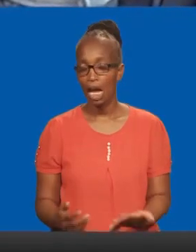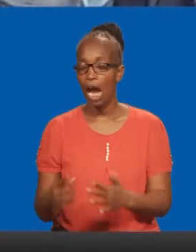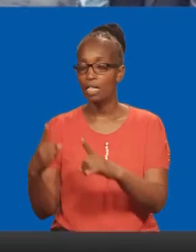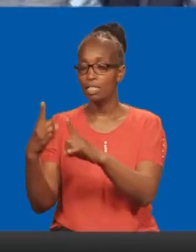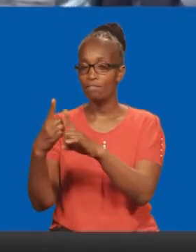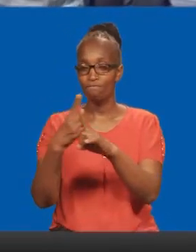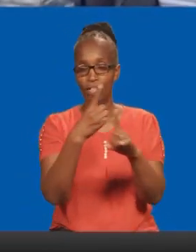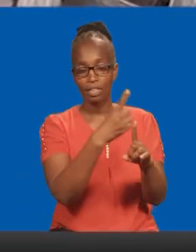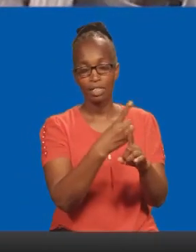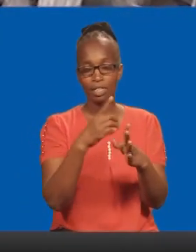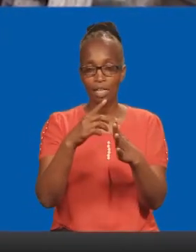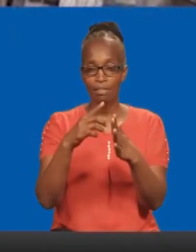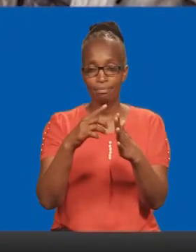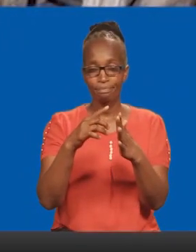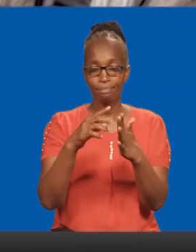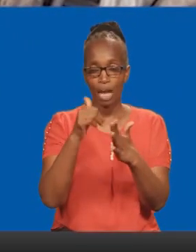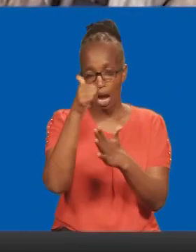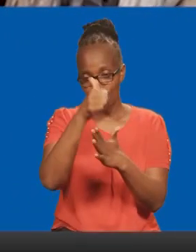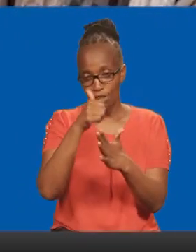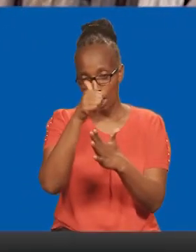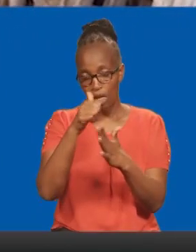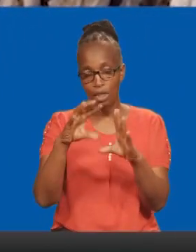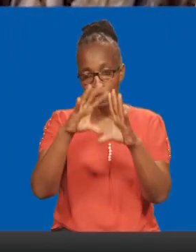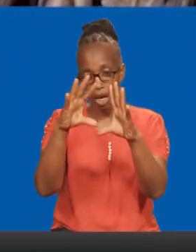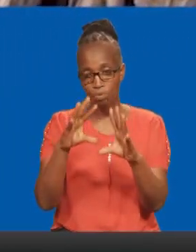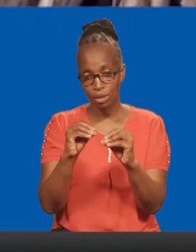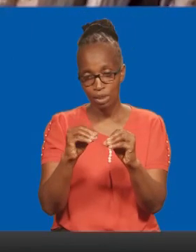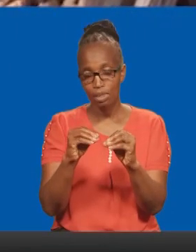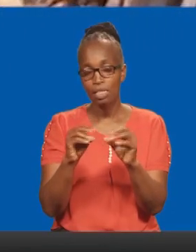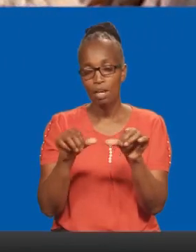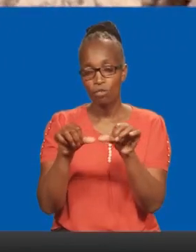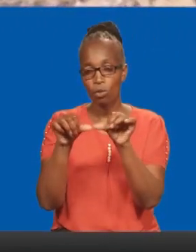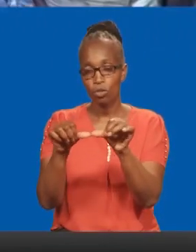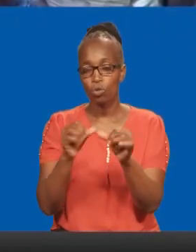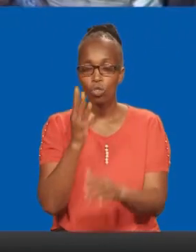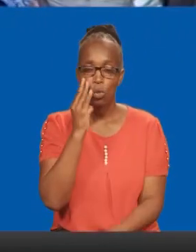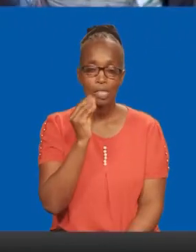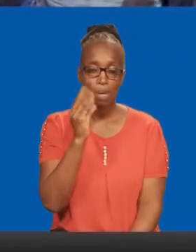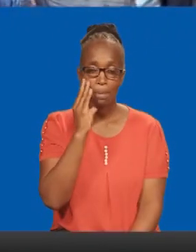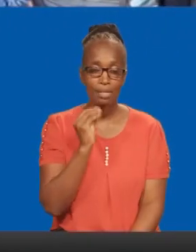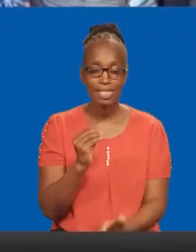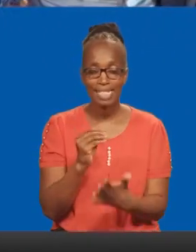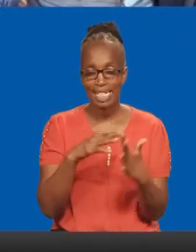Mataifa mengi ya Afrika yanapoendelea kukodolewa macho na uhaba wa chakula.